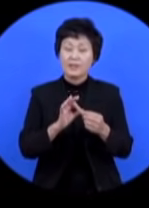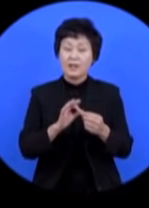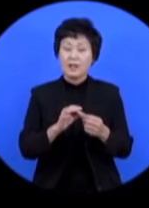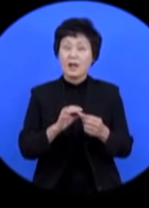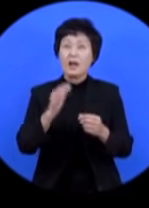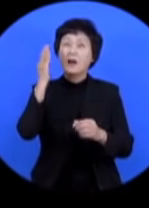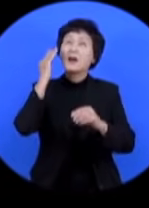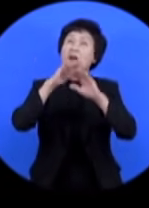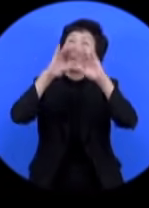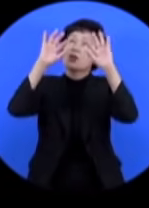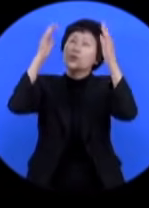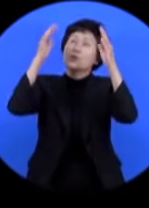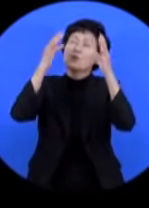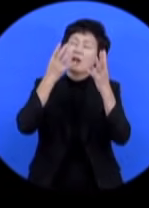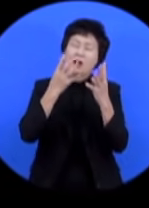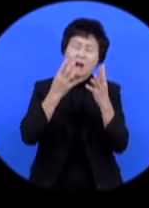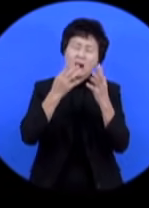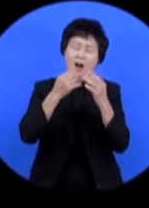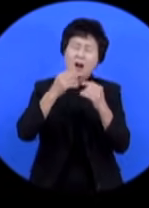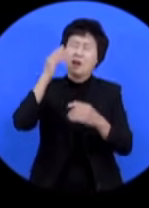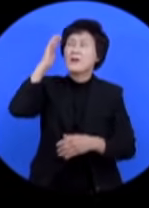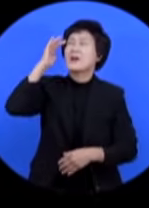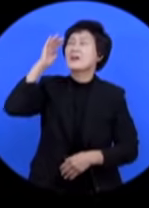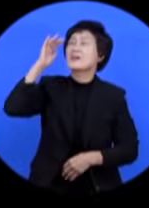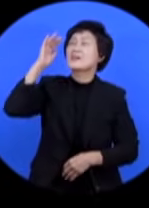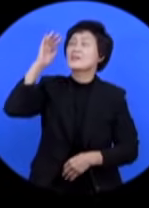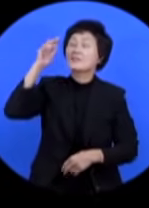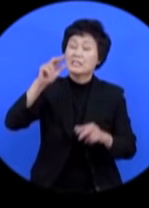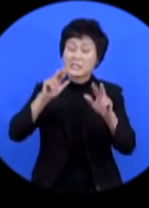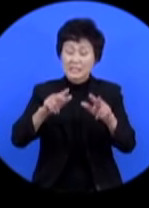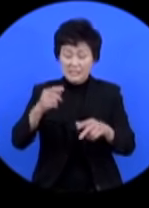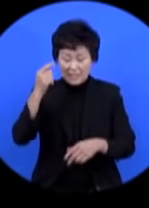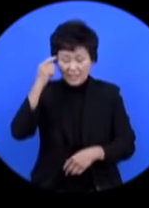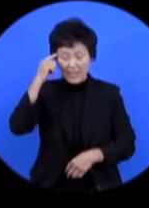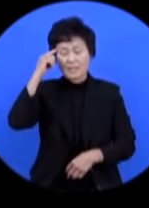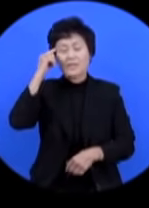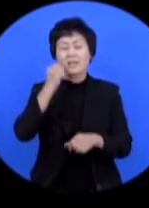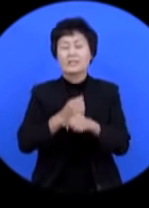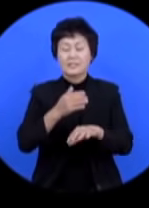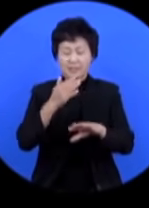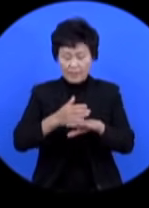천국이 얼마나 그리운지 이제야 확실히 깨닫게 하시니 감사합니다.